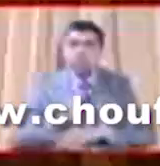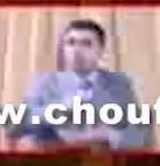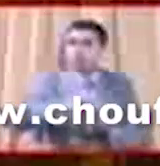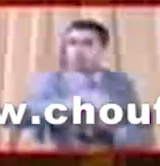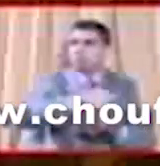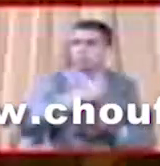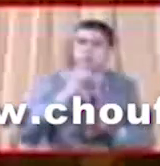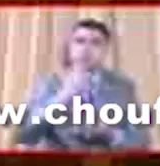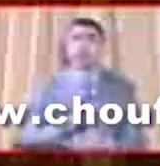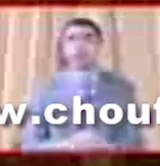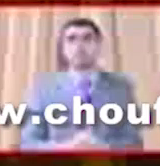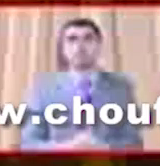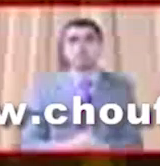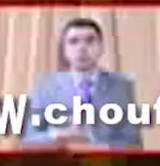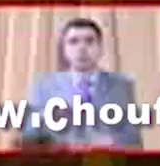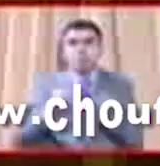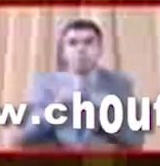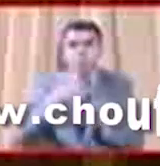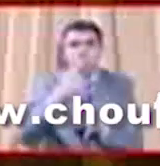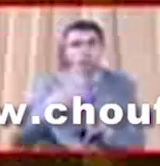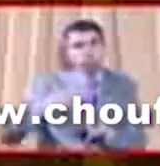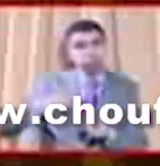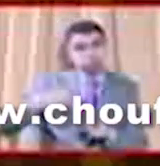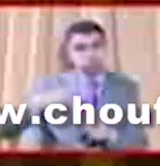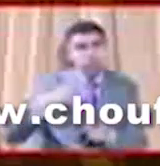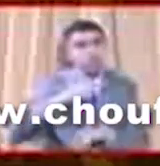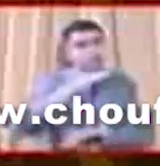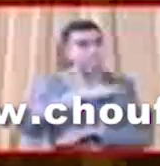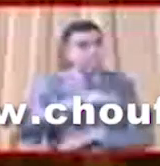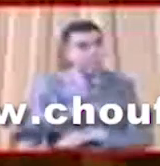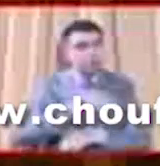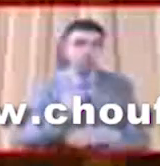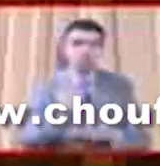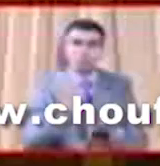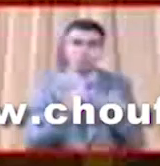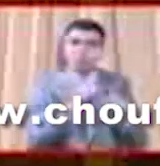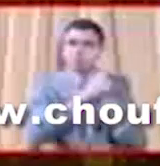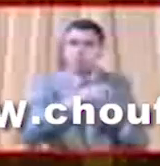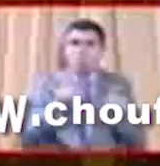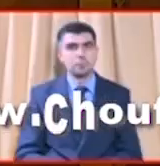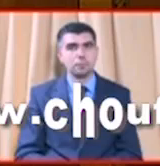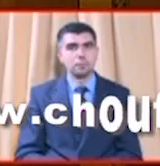اليوم. واللي كان عنده الإمكانيات باش يصبر يصبر ويتحمل، هذا هو المجتمع